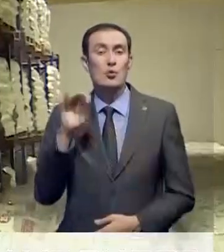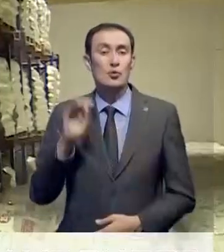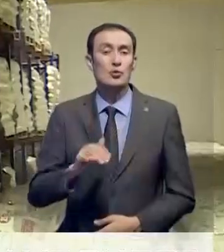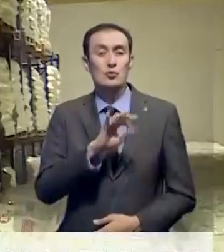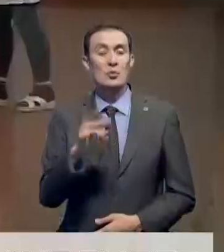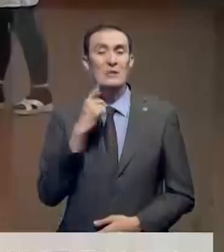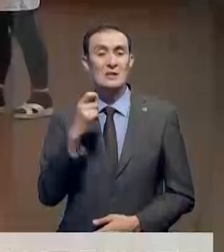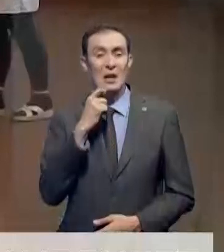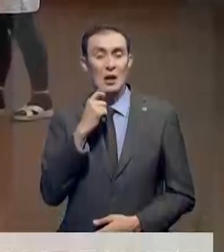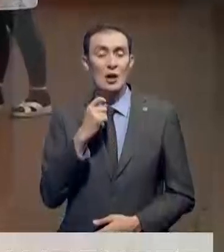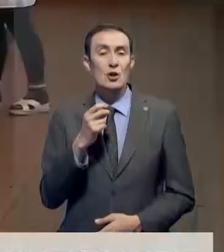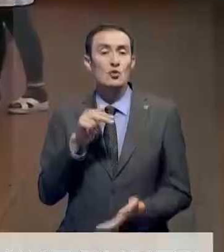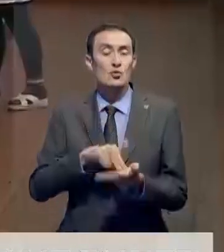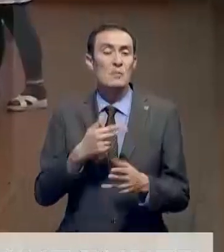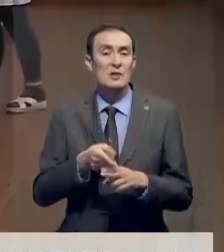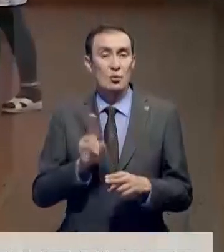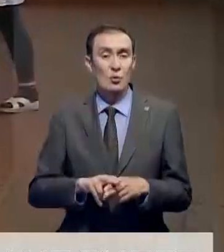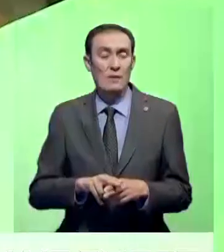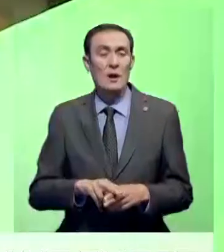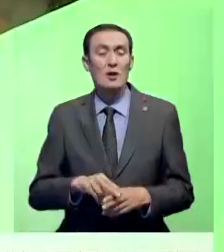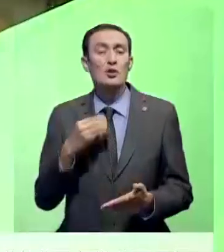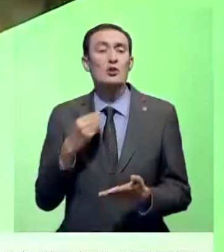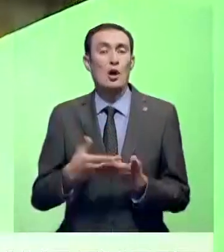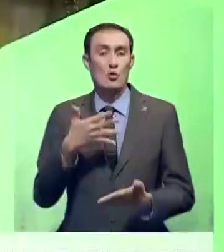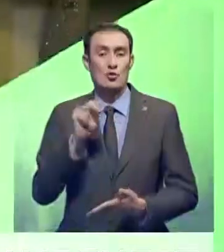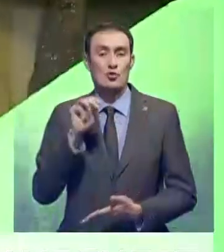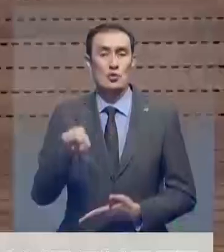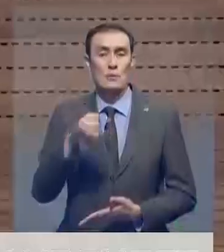тысяч тонн сахара, себестоимость которого выше российского.